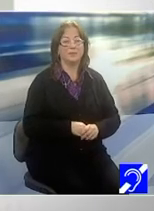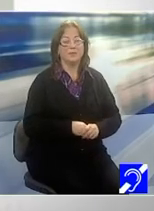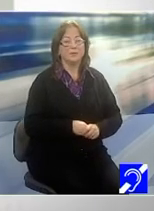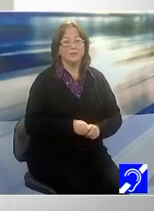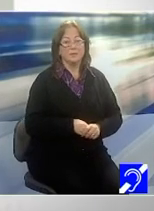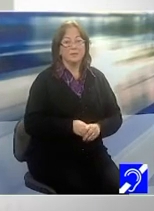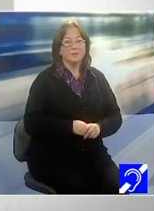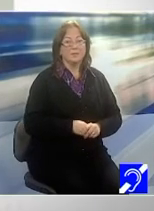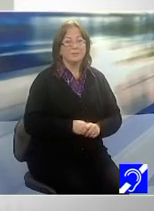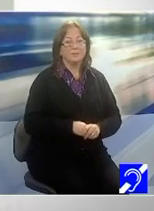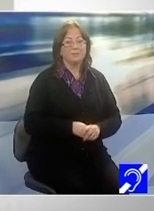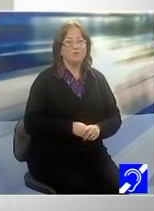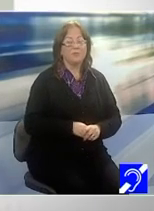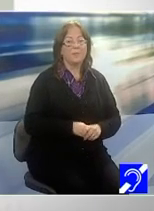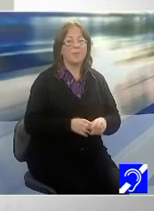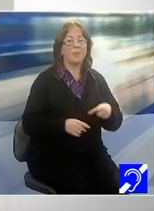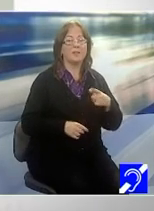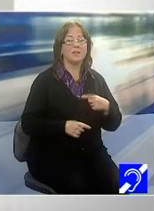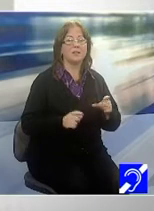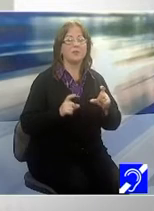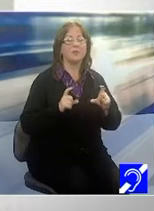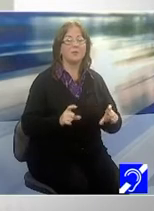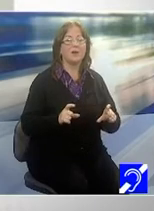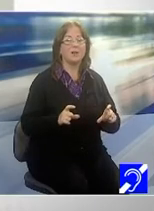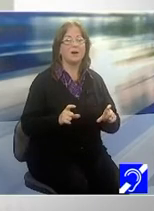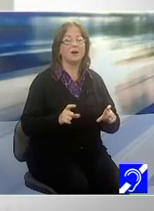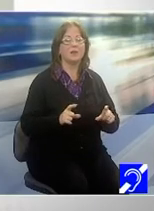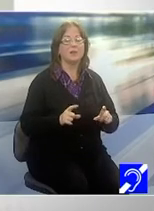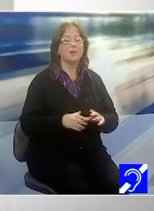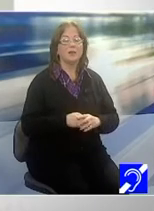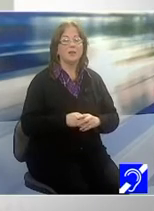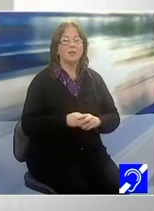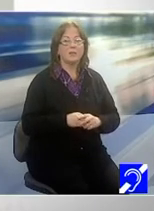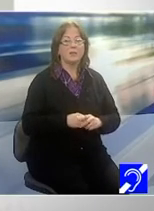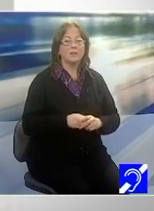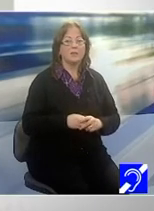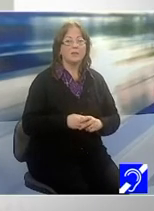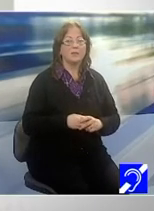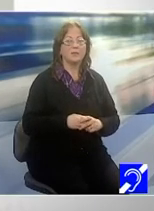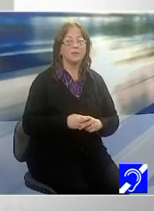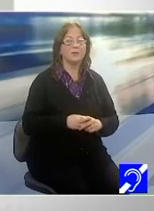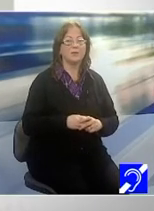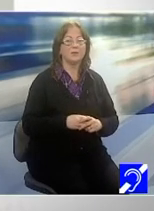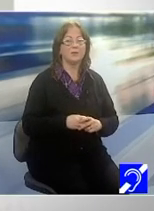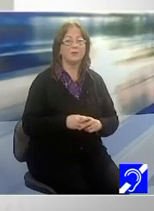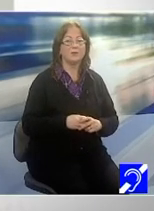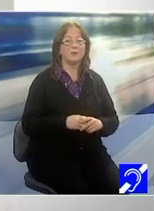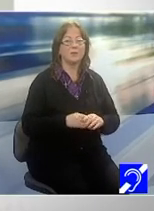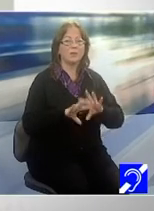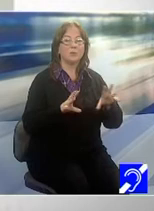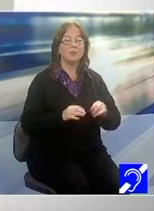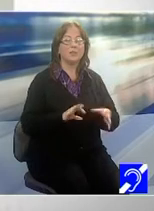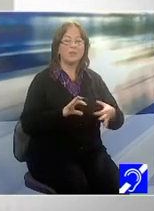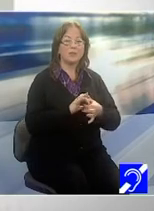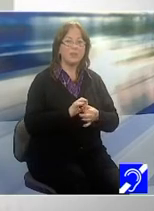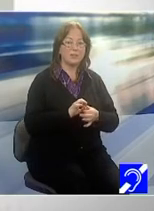Parlament, e doar o piesă, să spunem, din mica dramă care s-ar putea dezvolta în următorul an, toată relația dintre un guvern tehnocrat de